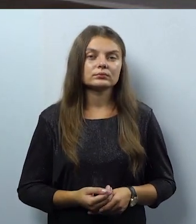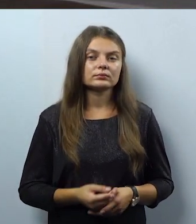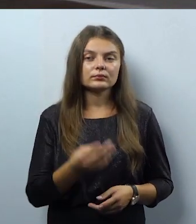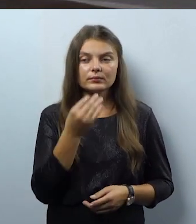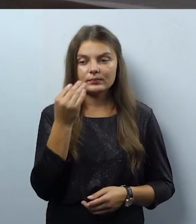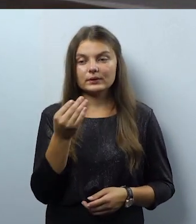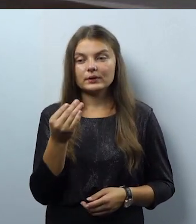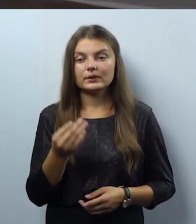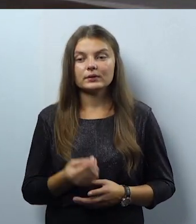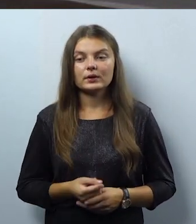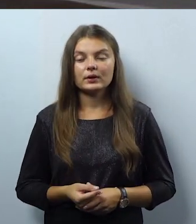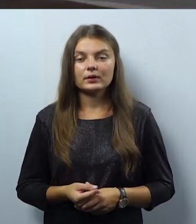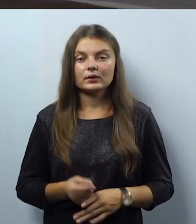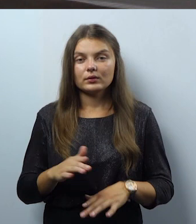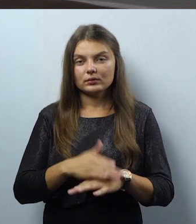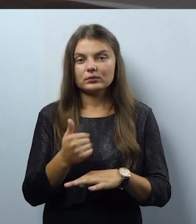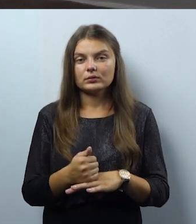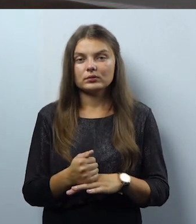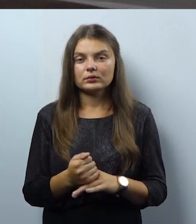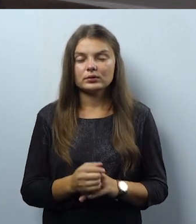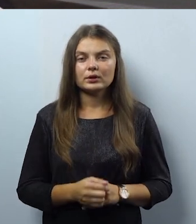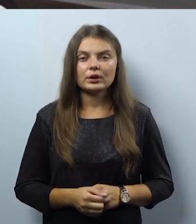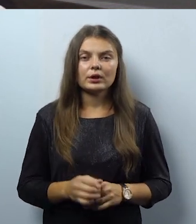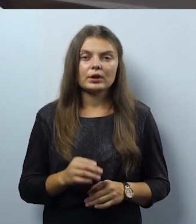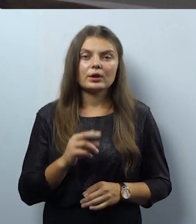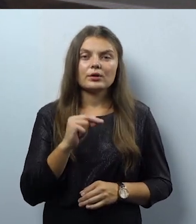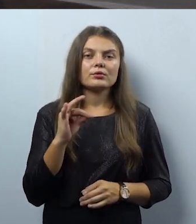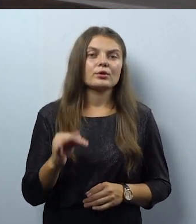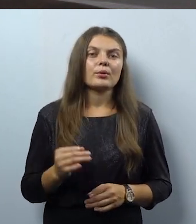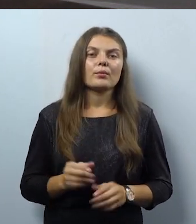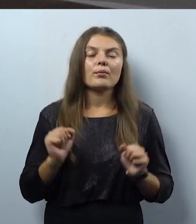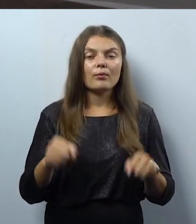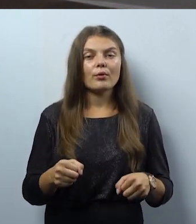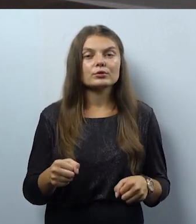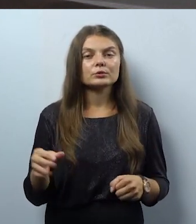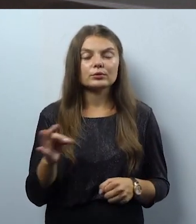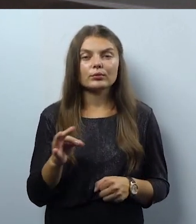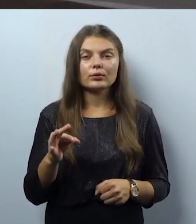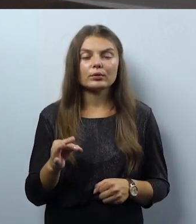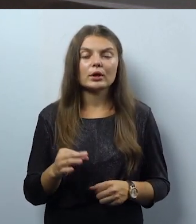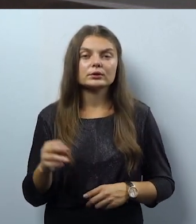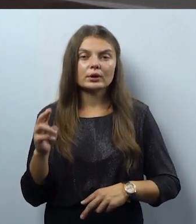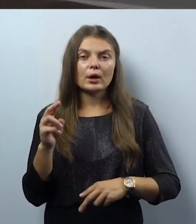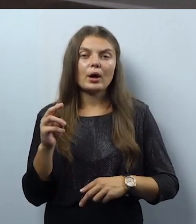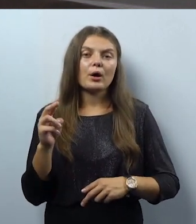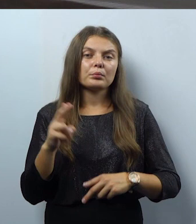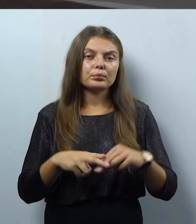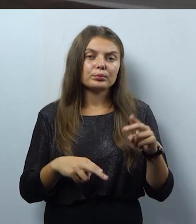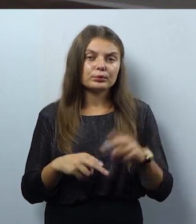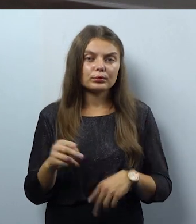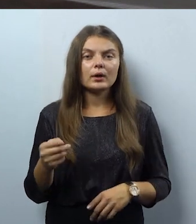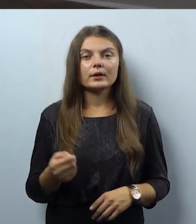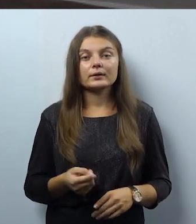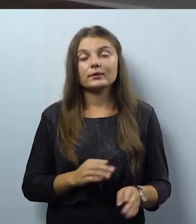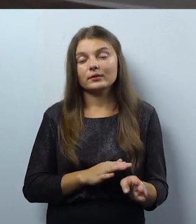наступне питання, бо воно теж є важливим. Чи можемо на рівні області, на рівні об'єднаної територіальної громади попливати на ці процеси? Тому що,